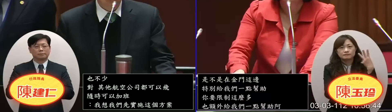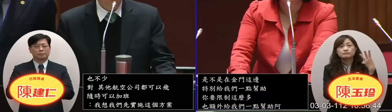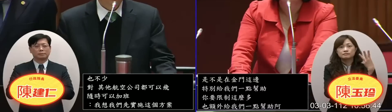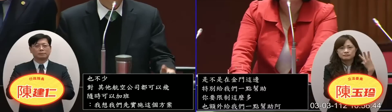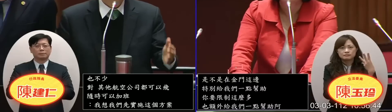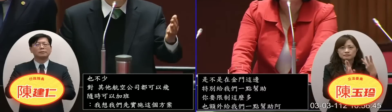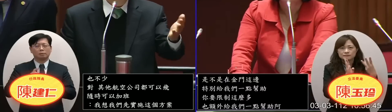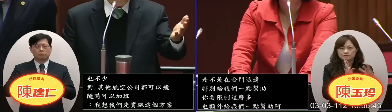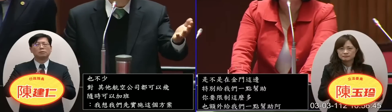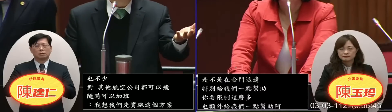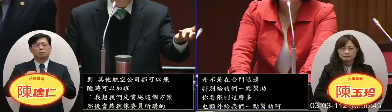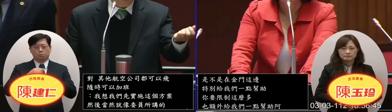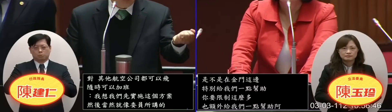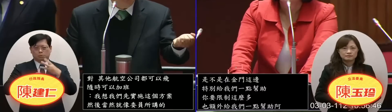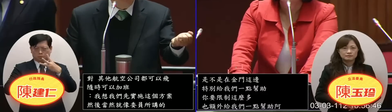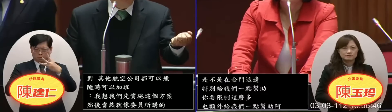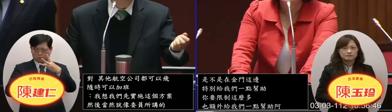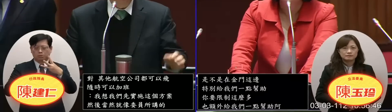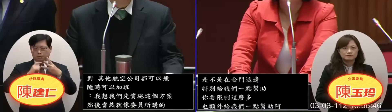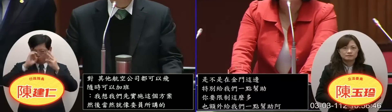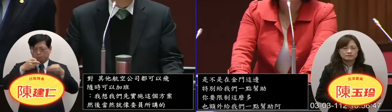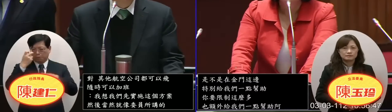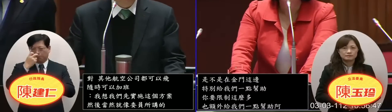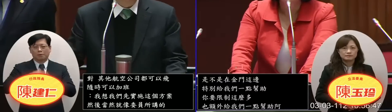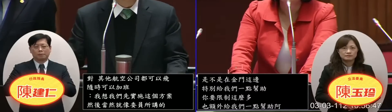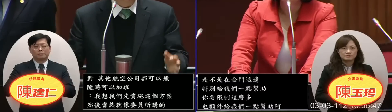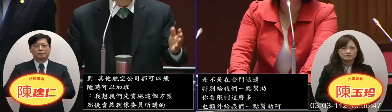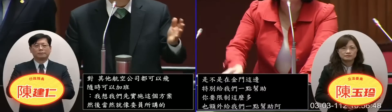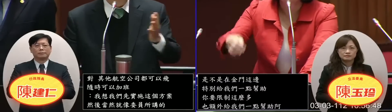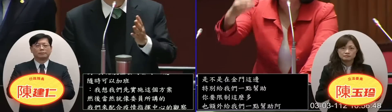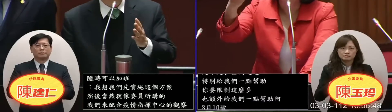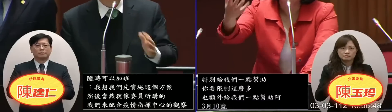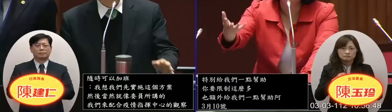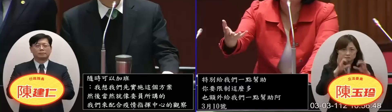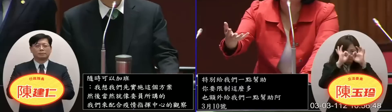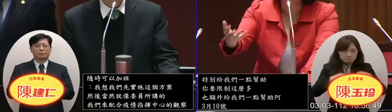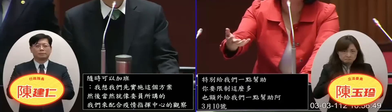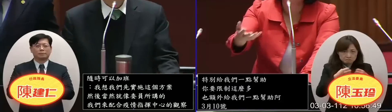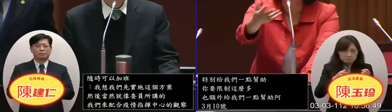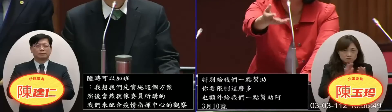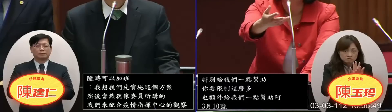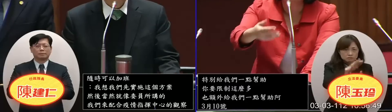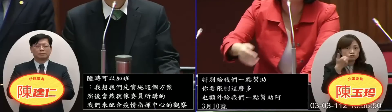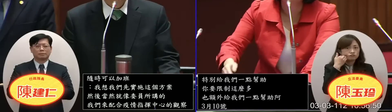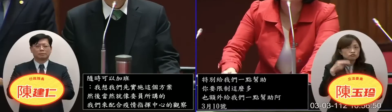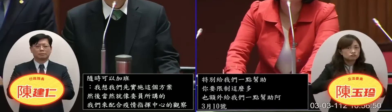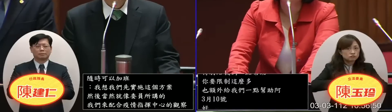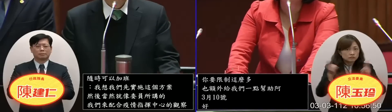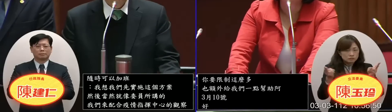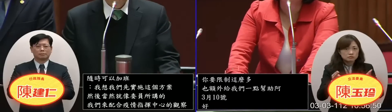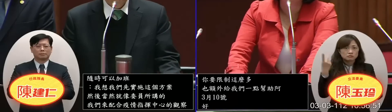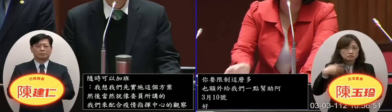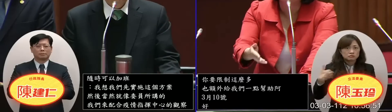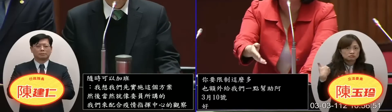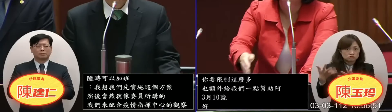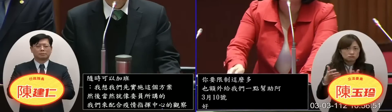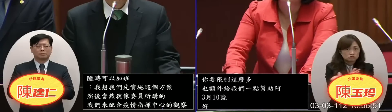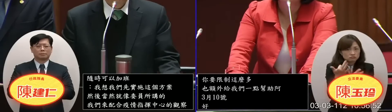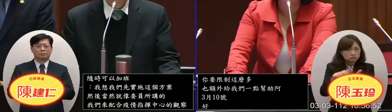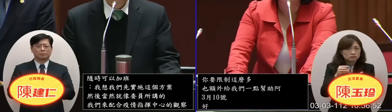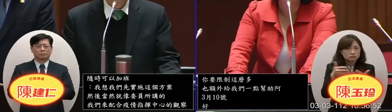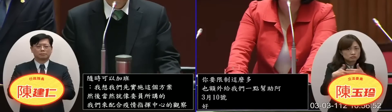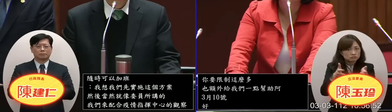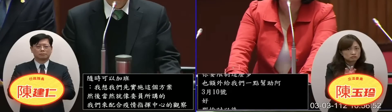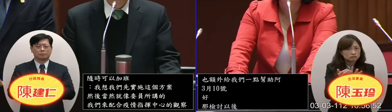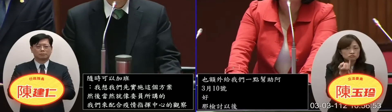哈， 对，就是我们3月10号会检讨，哦，会检讨。 那检讨以后，如果开放以后，这个部分在交通部这个预算这边是不是给我们支